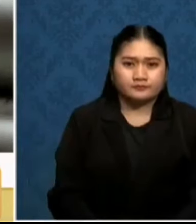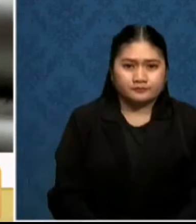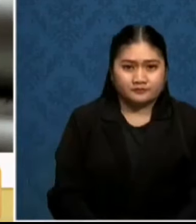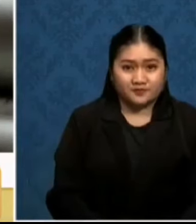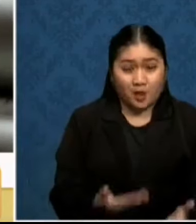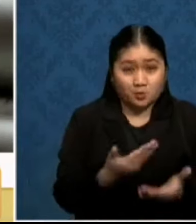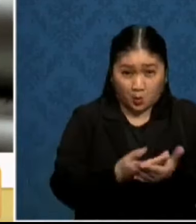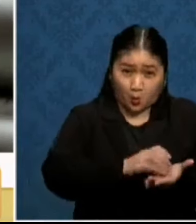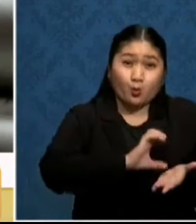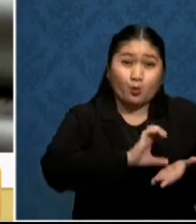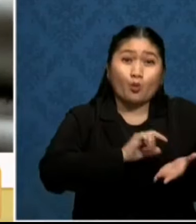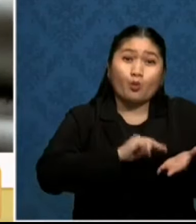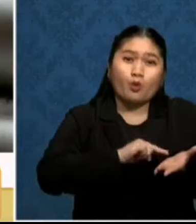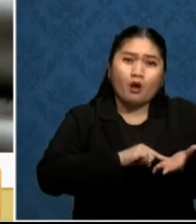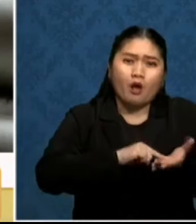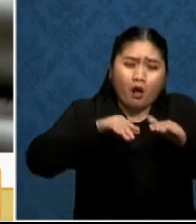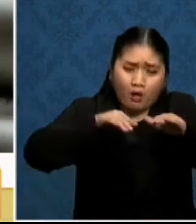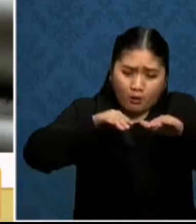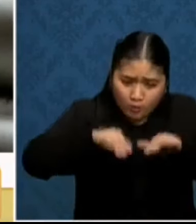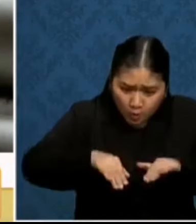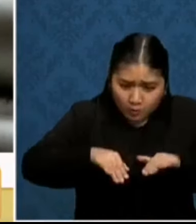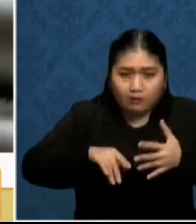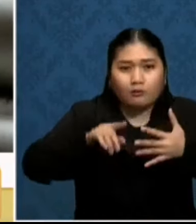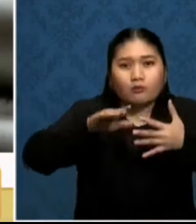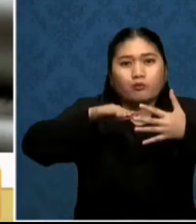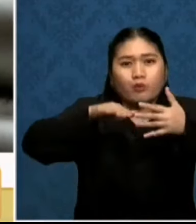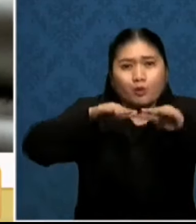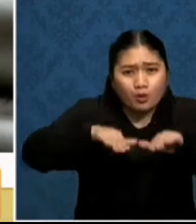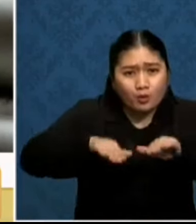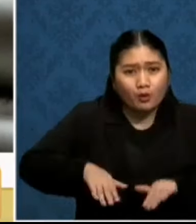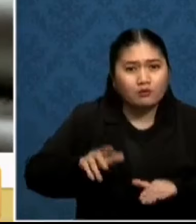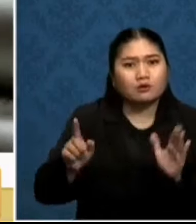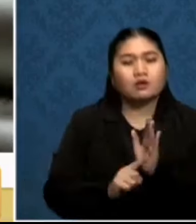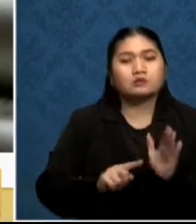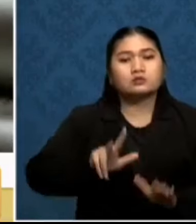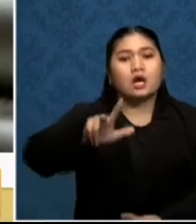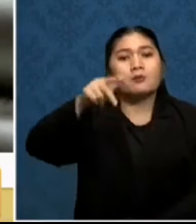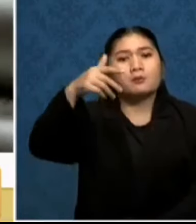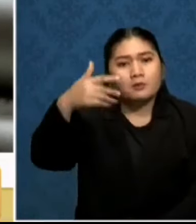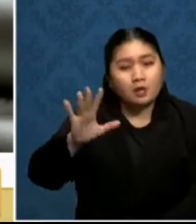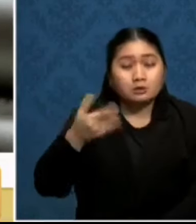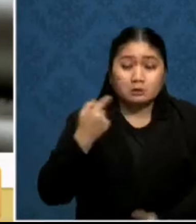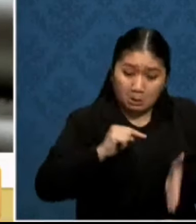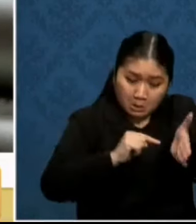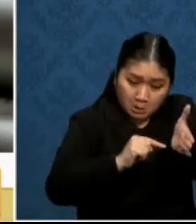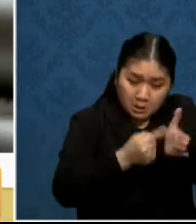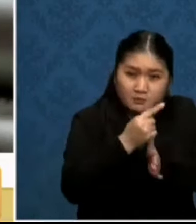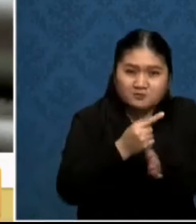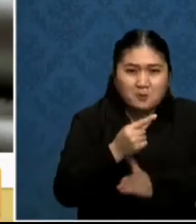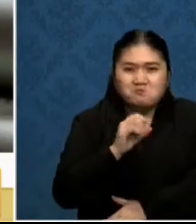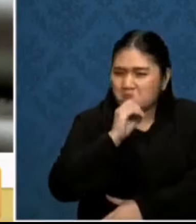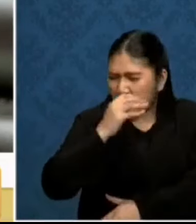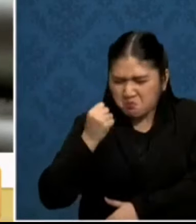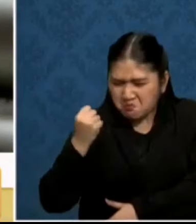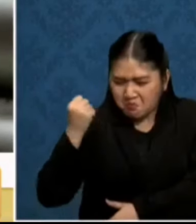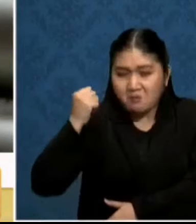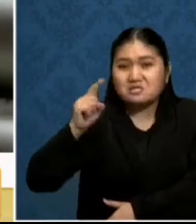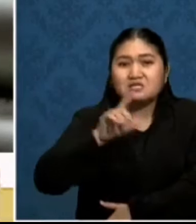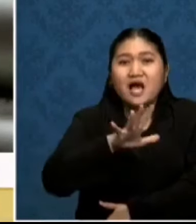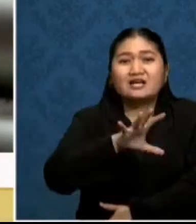ยอดเงินลดมา 3รอบแล้วครับจากเริ่มต้นยืนยันเป็นมั่นเป็นเหมาะ